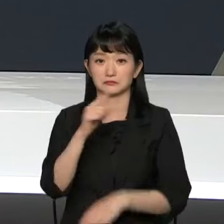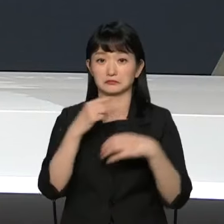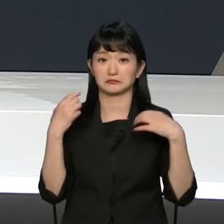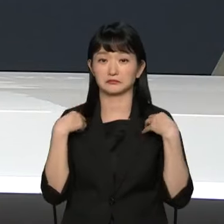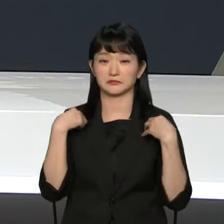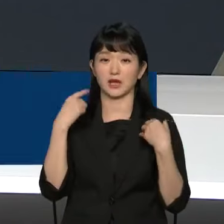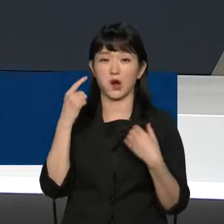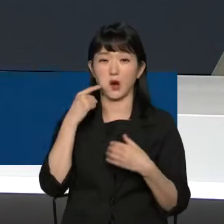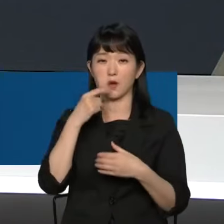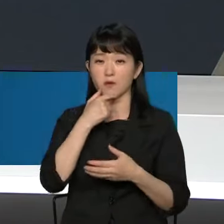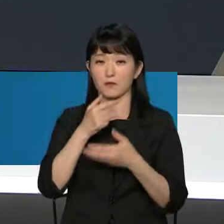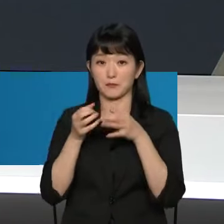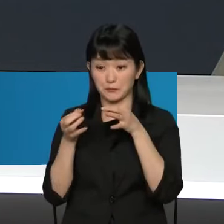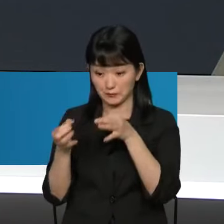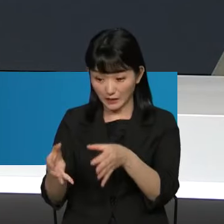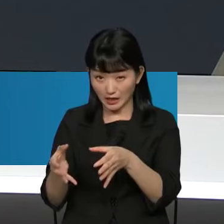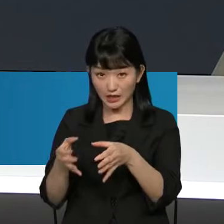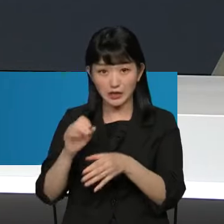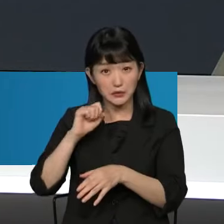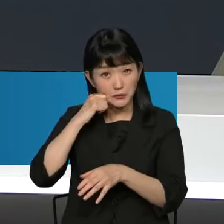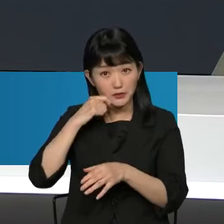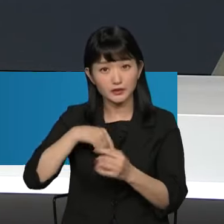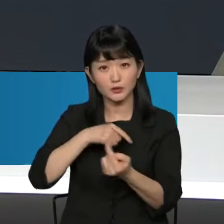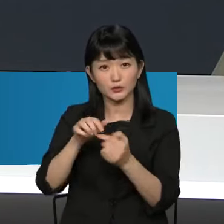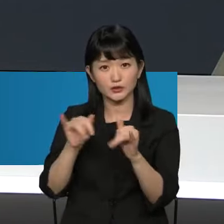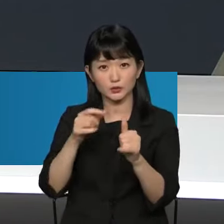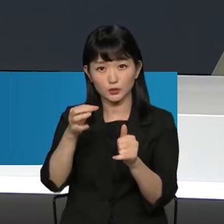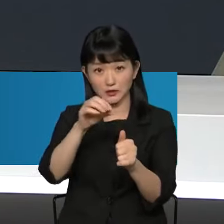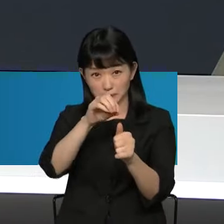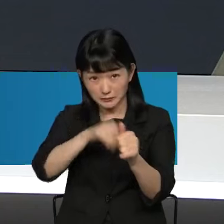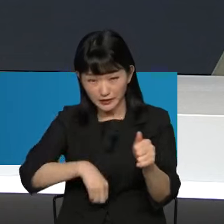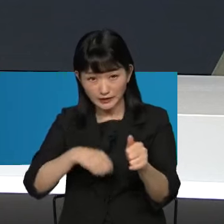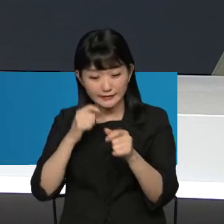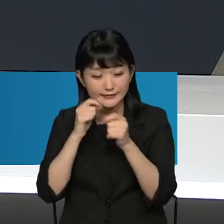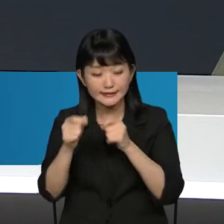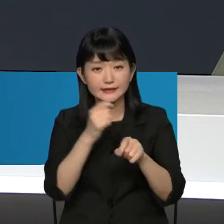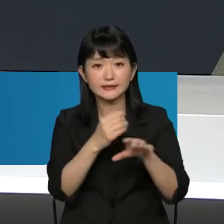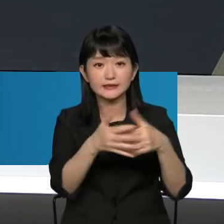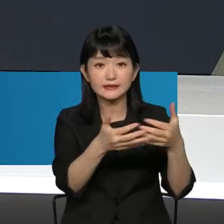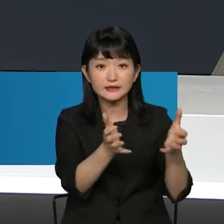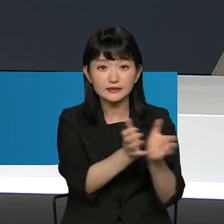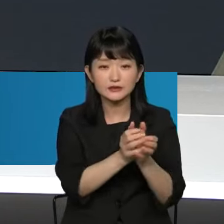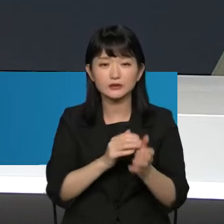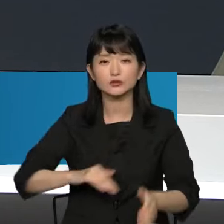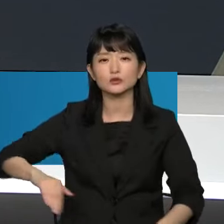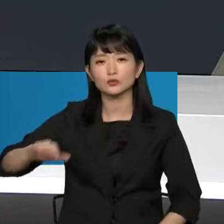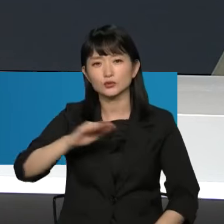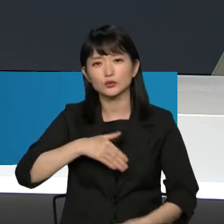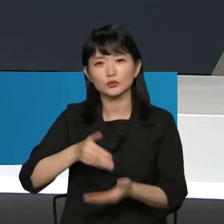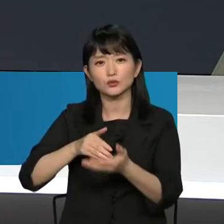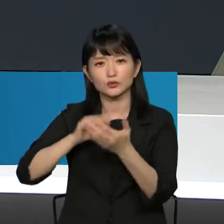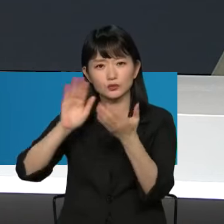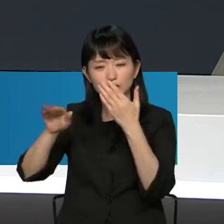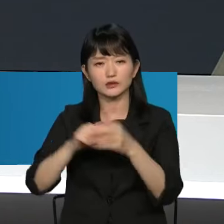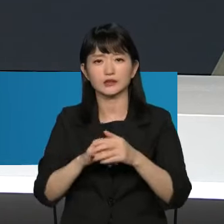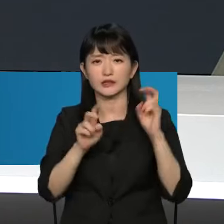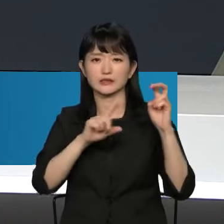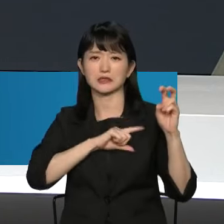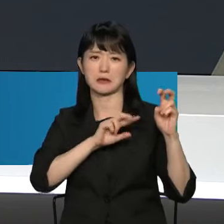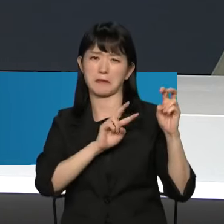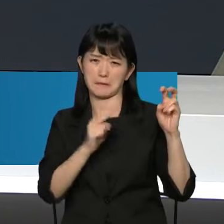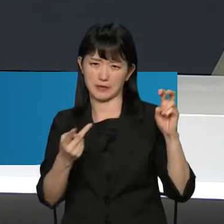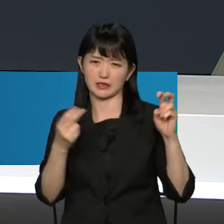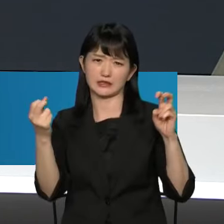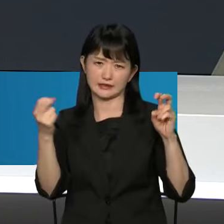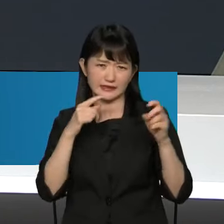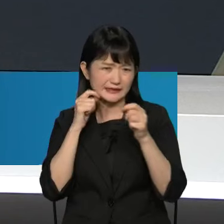정부를 사칭해서 어려운 자영업자들을 상대로 돈을 뜯어냈던 사기 일당이 저희 보도 이후 업체 로고만 바꿔서